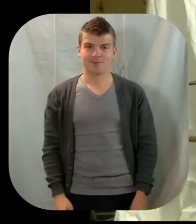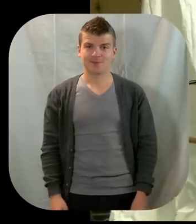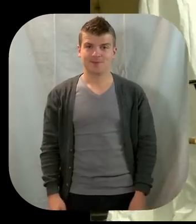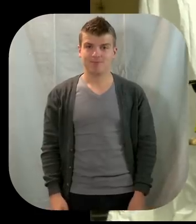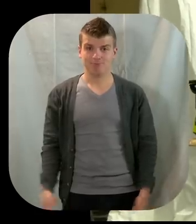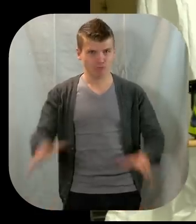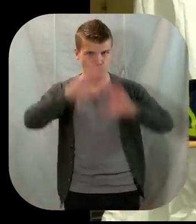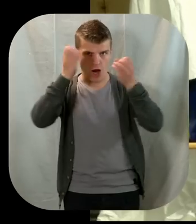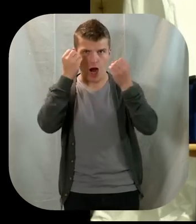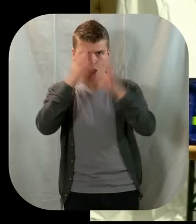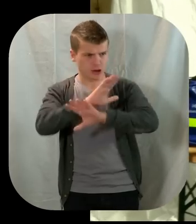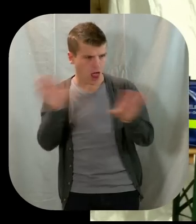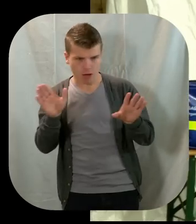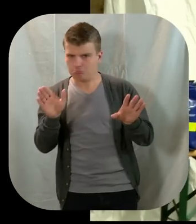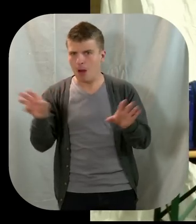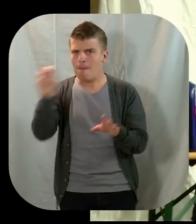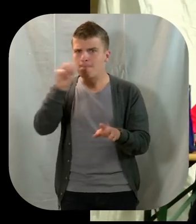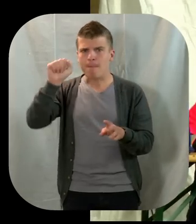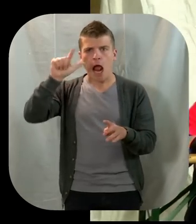Alles klar bei den Maltesern.